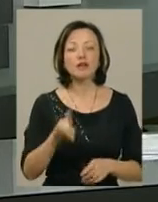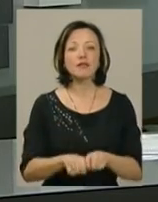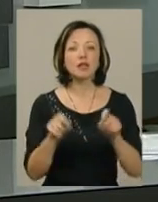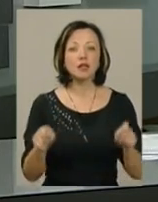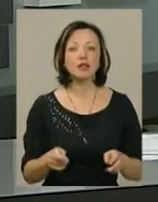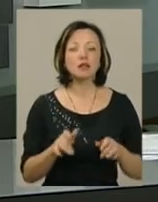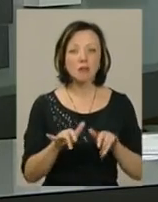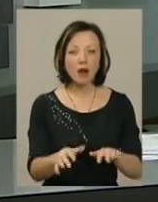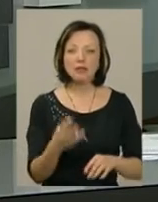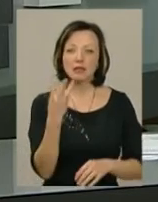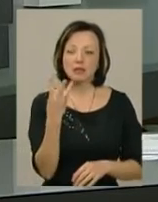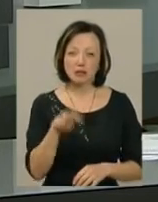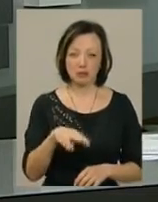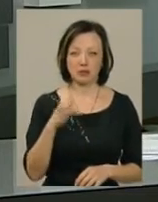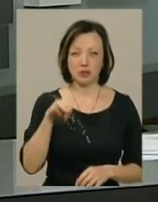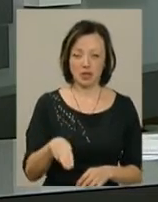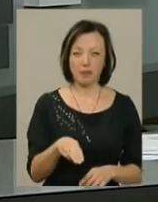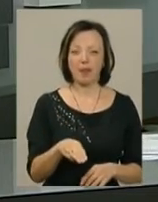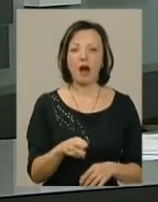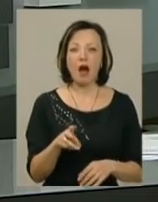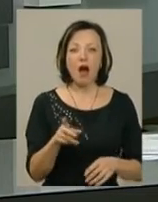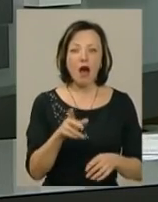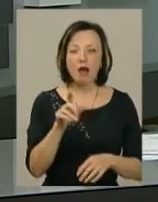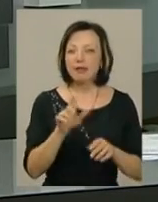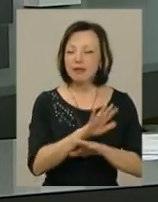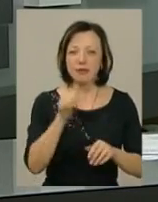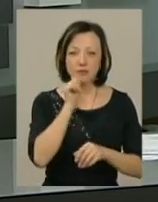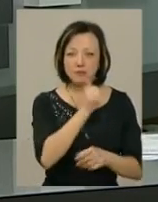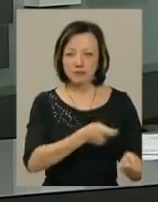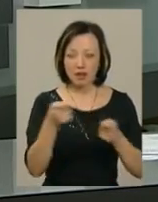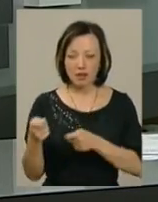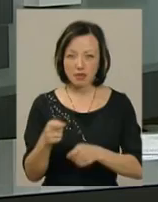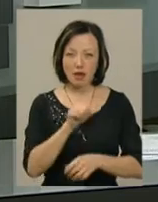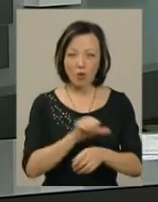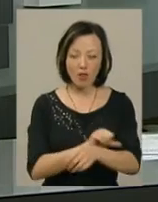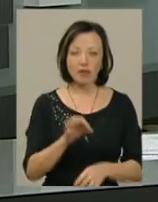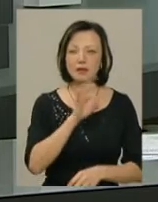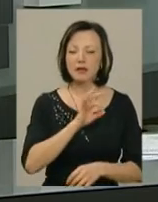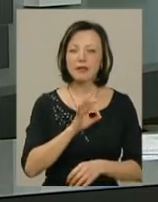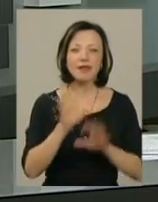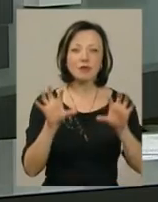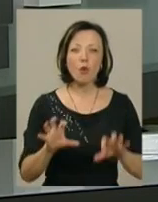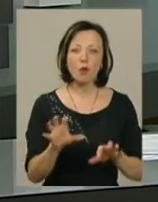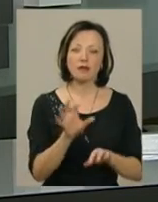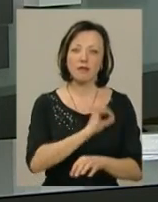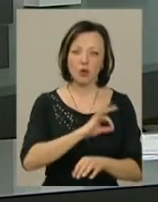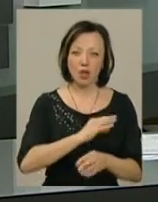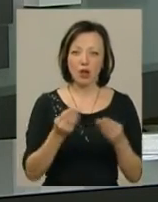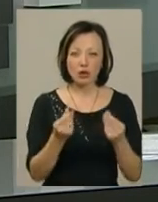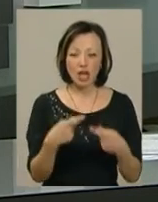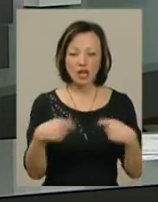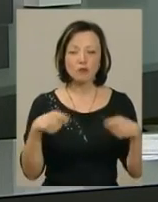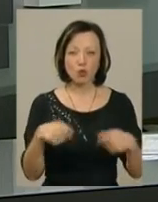провадження за 3 статтями – контрабанда наркотиків, використання незаконно здобутих грошей, а також незаконне виробництво і збут психотропних